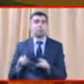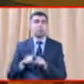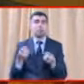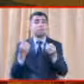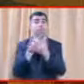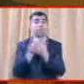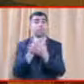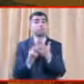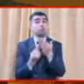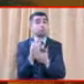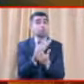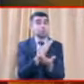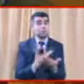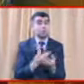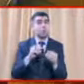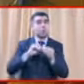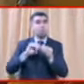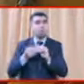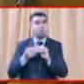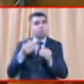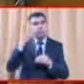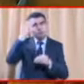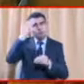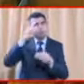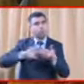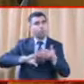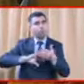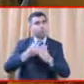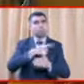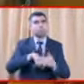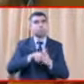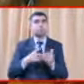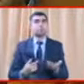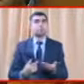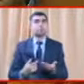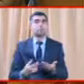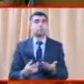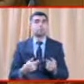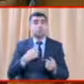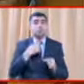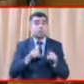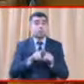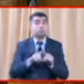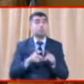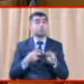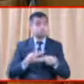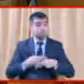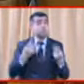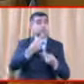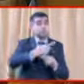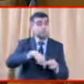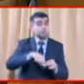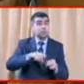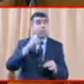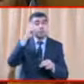واضحه. المشاكل كنعرفوها كاملين، وكنعرفوا كذلك بانه كتنعكس حتى على